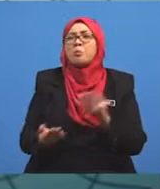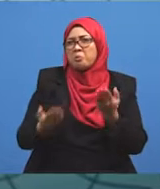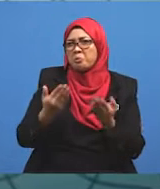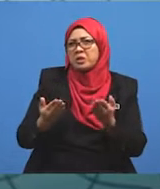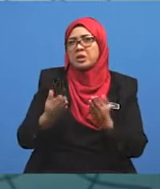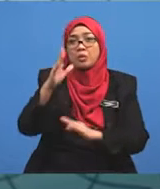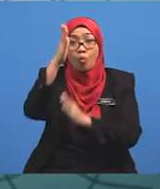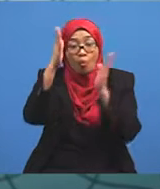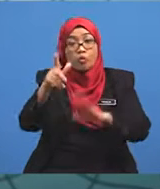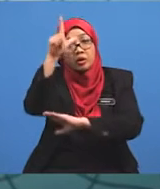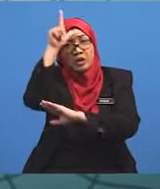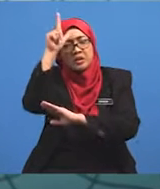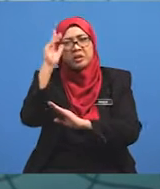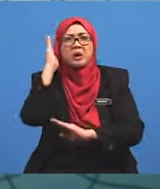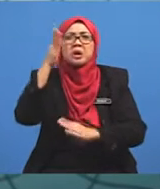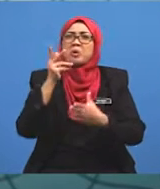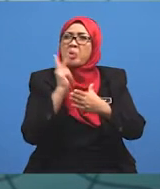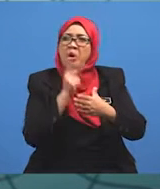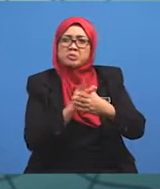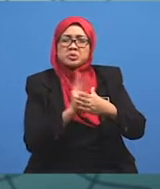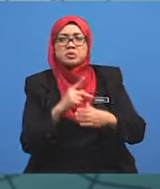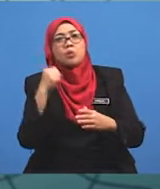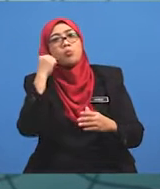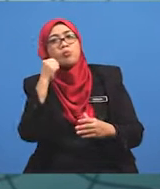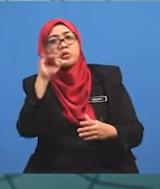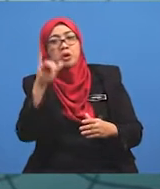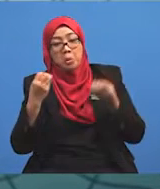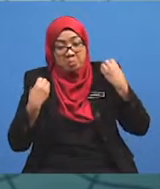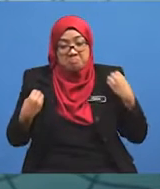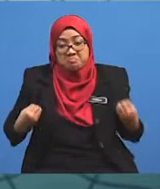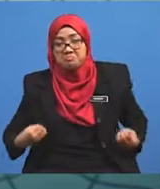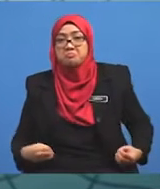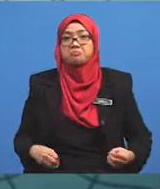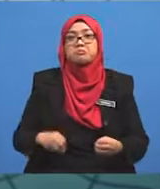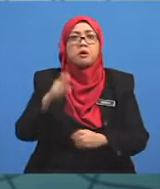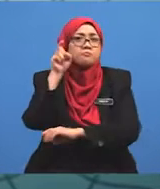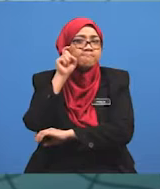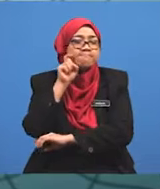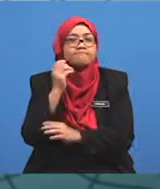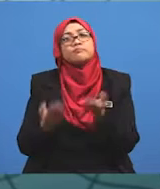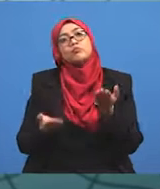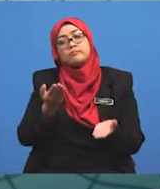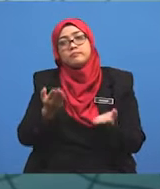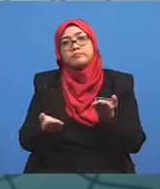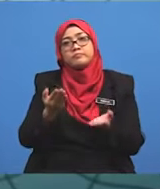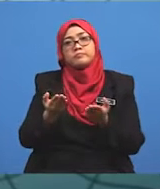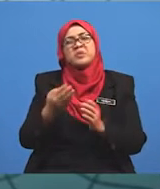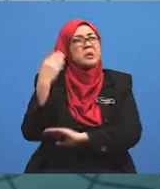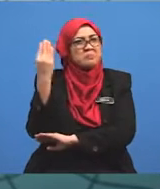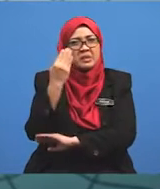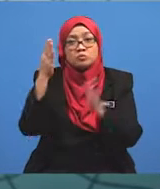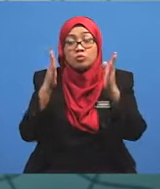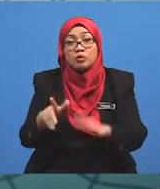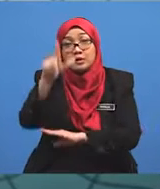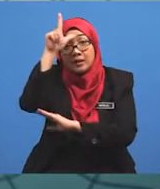bermoral dan kemungkinan besar terdedah kepada melakukan zina. Ini kerana pada kebiasaannya orang laki